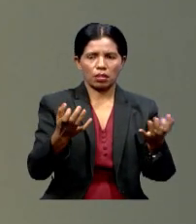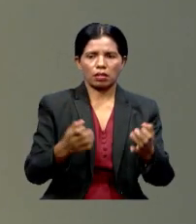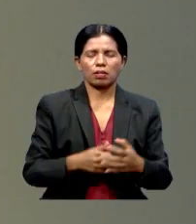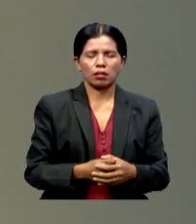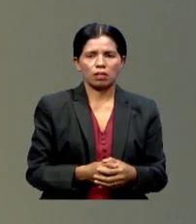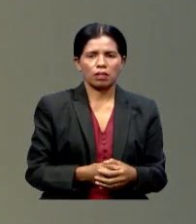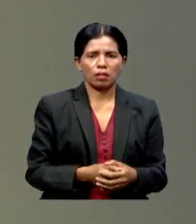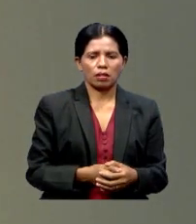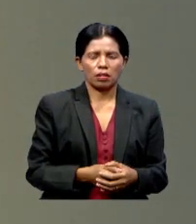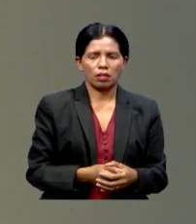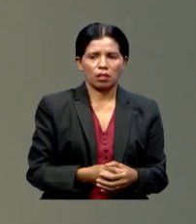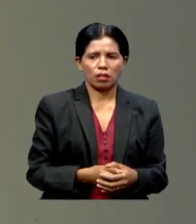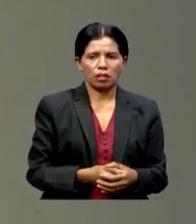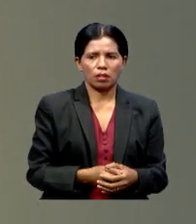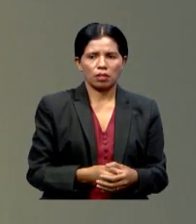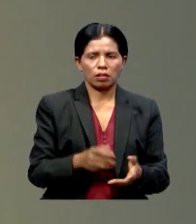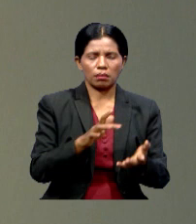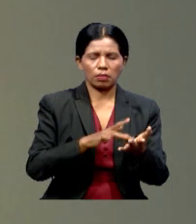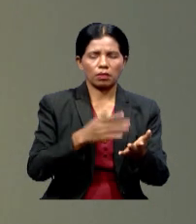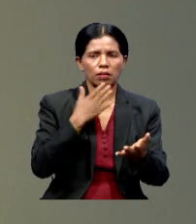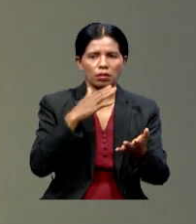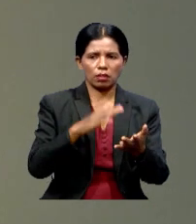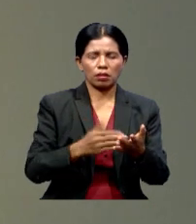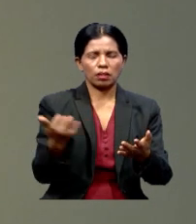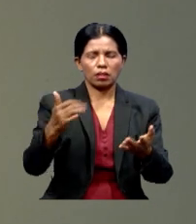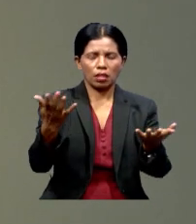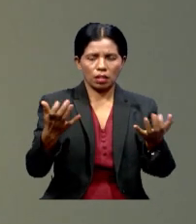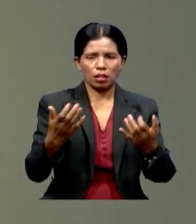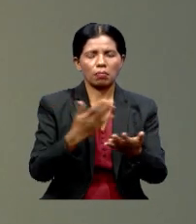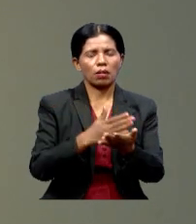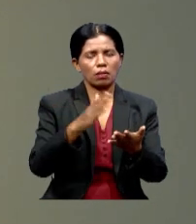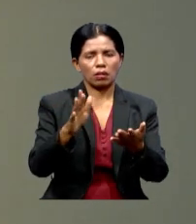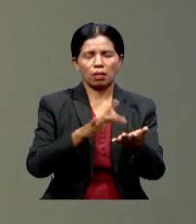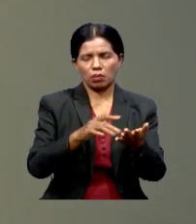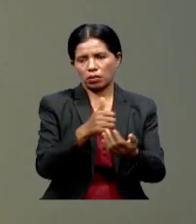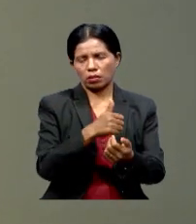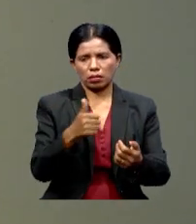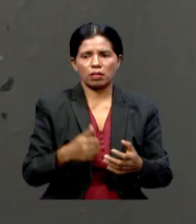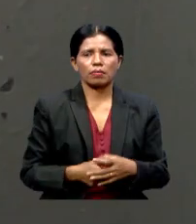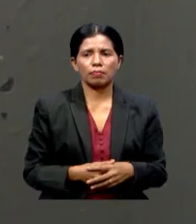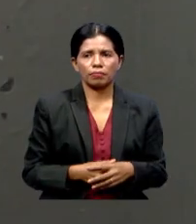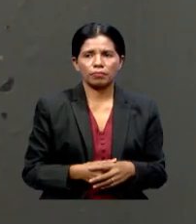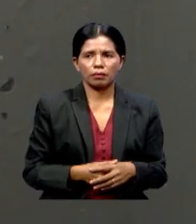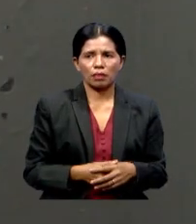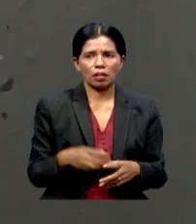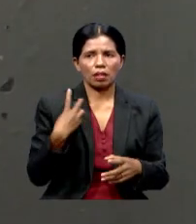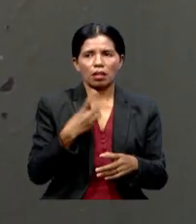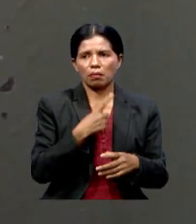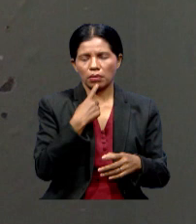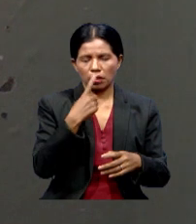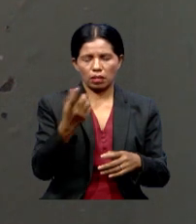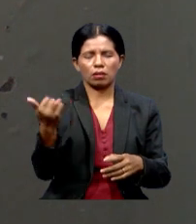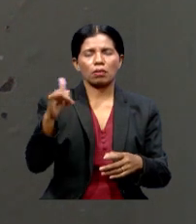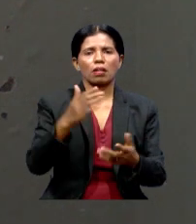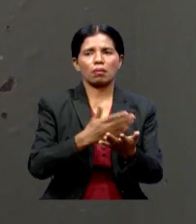cuido ni han sedih empat setengah olah dia sernai sirah karap ke sosa yang ini sirah bas sosa mai ambil laharu ke de sirah tu sosa yang